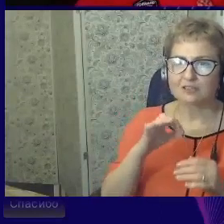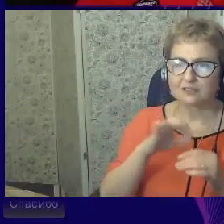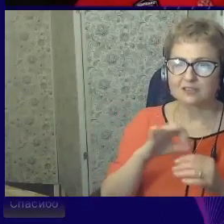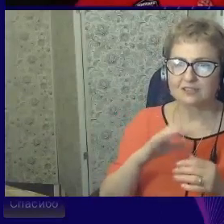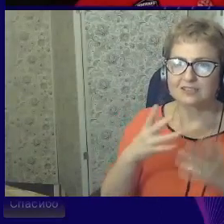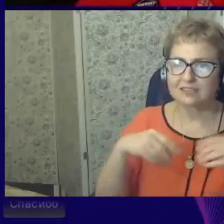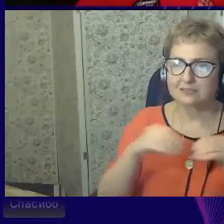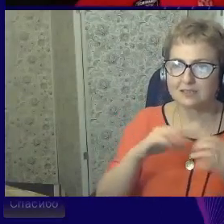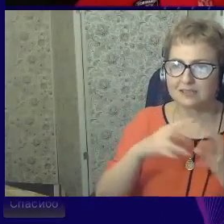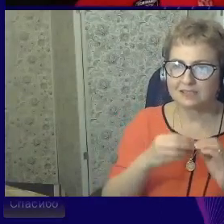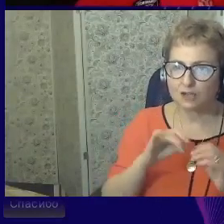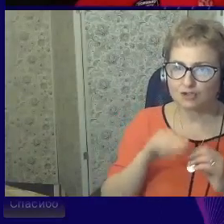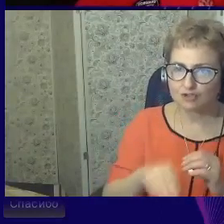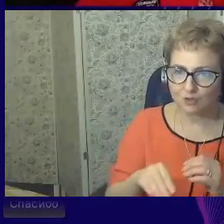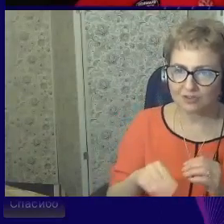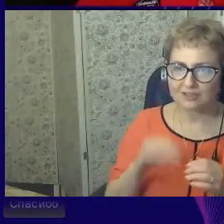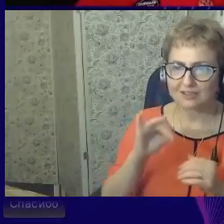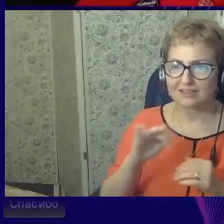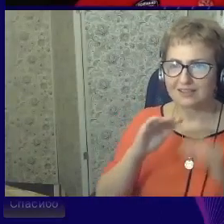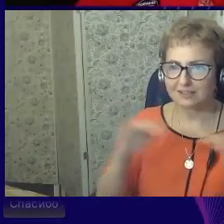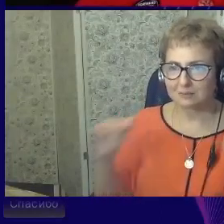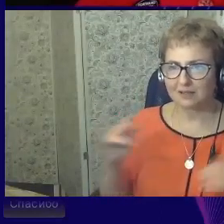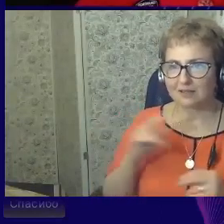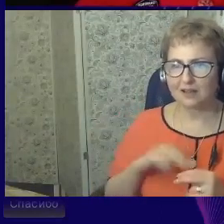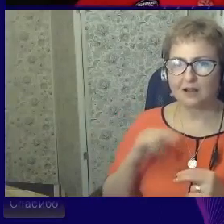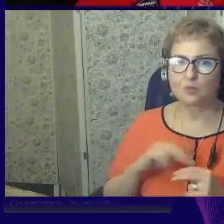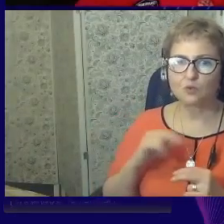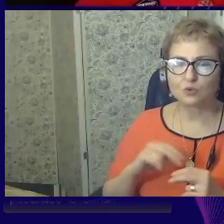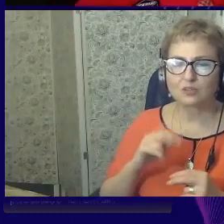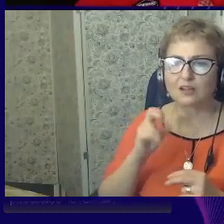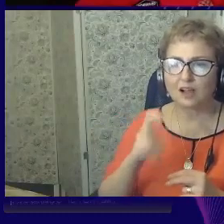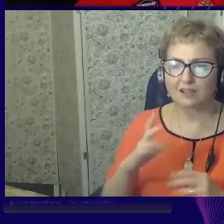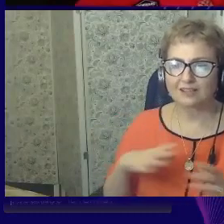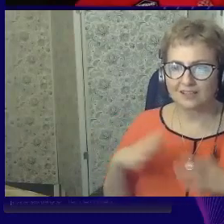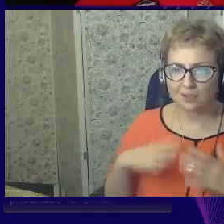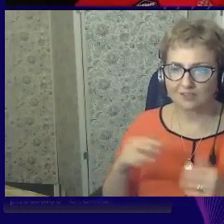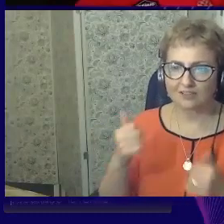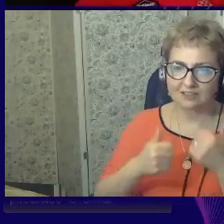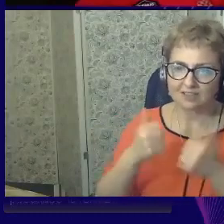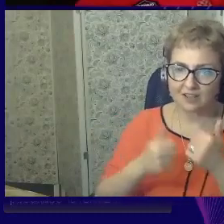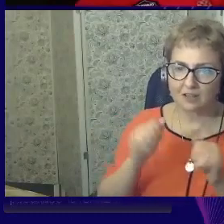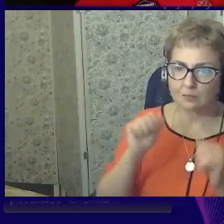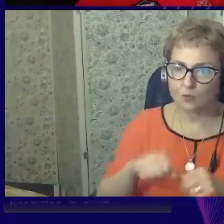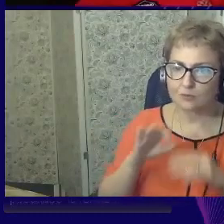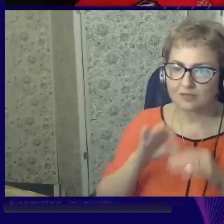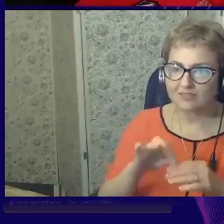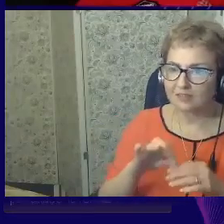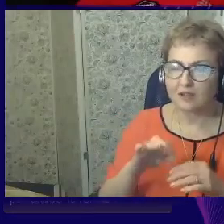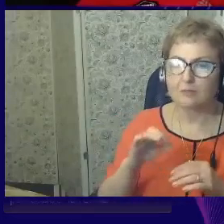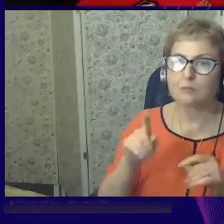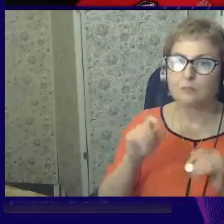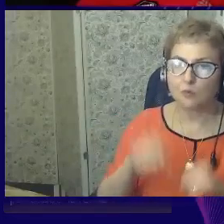подводится семейный зачет, и ребята работают как на тренировках, так и на соревнованиях, могут работать в